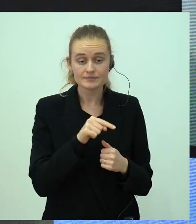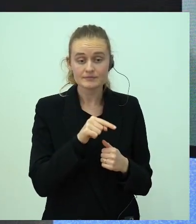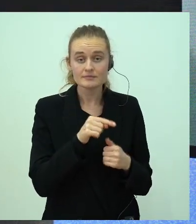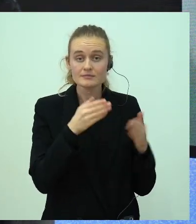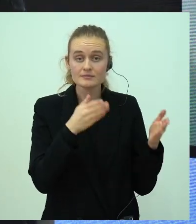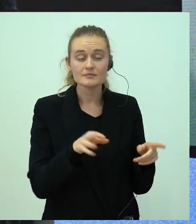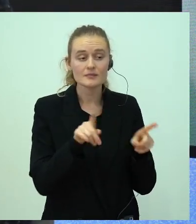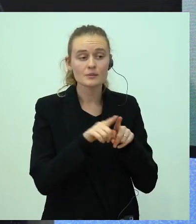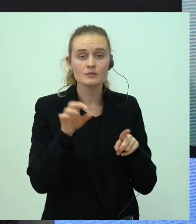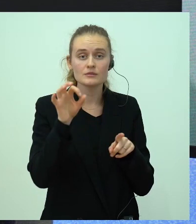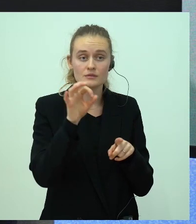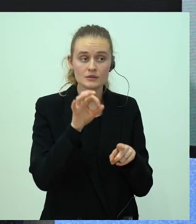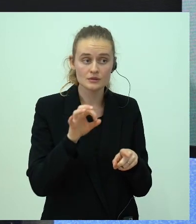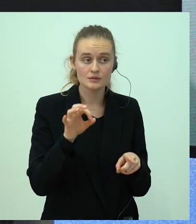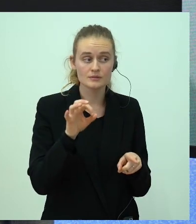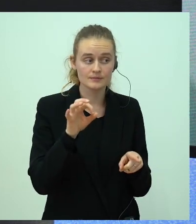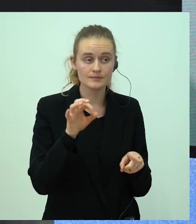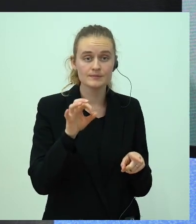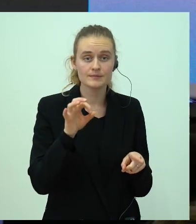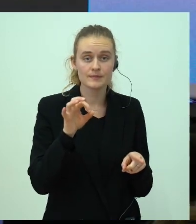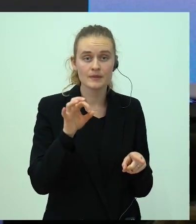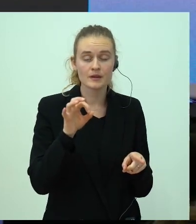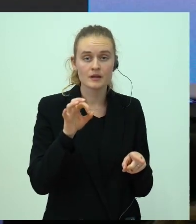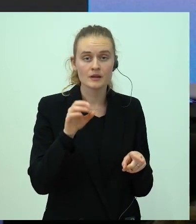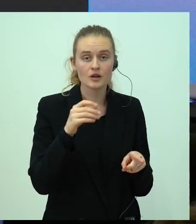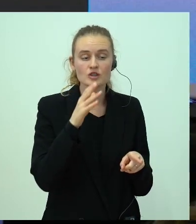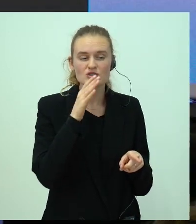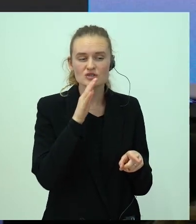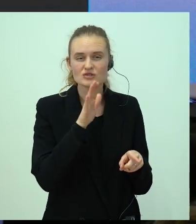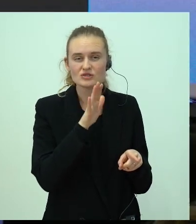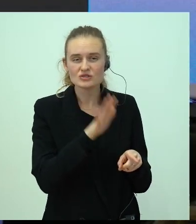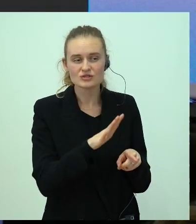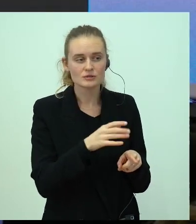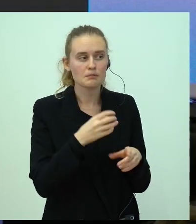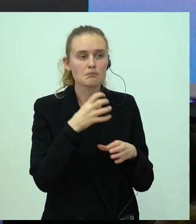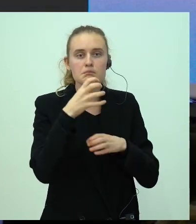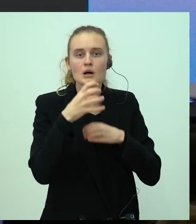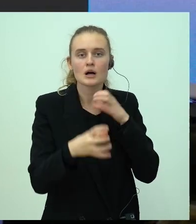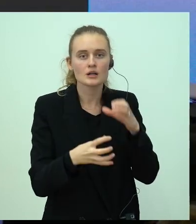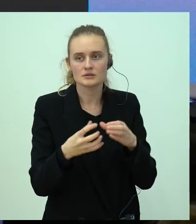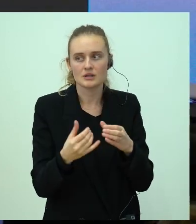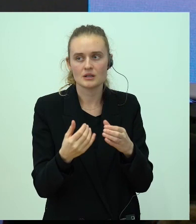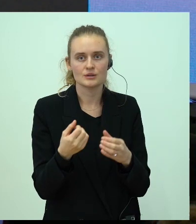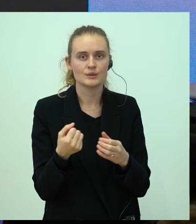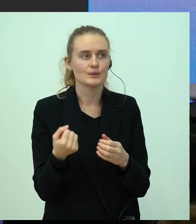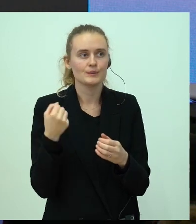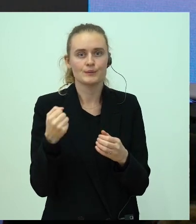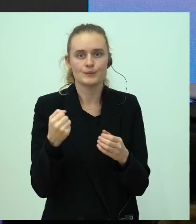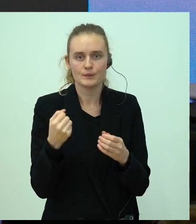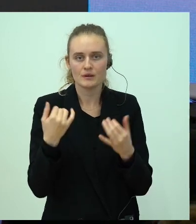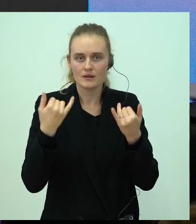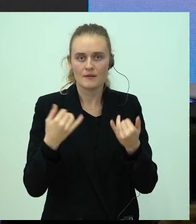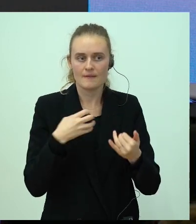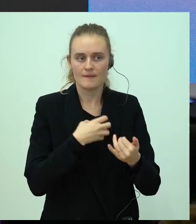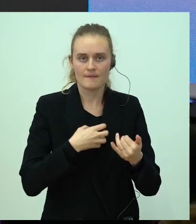jūs apžvelgtumėte, kokios yra antisemitizmo pasaulinės tendencijos, bet galbūt labiau pažvelgtumėte į